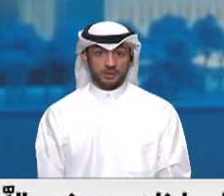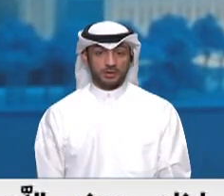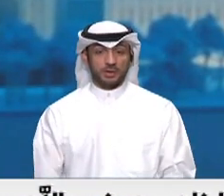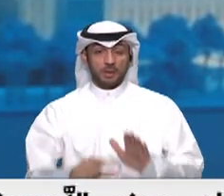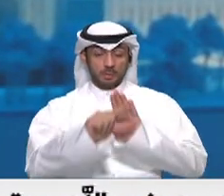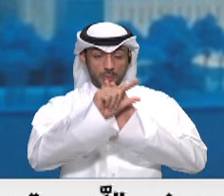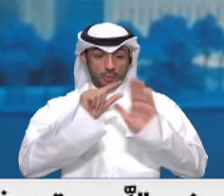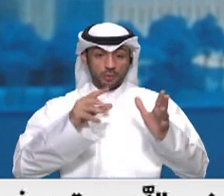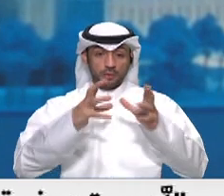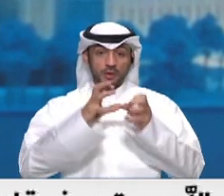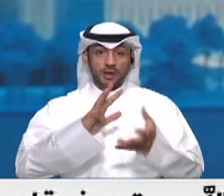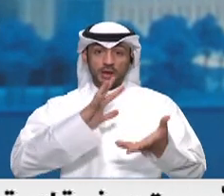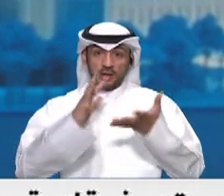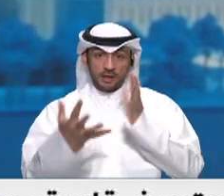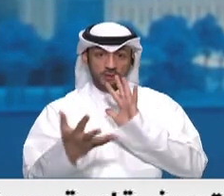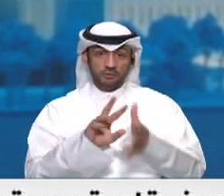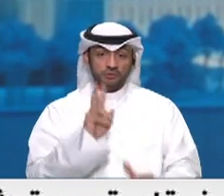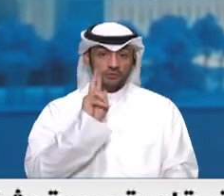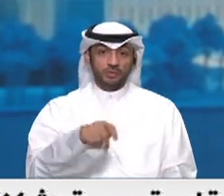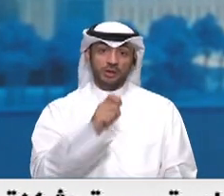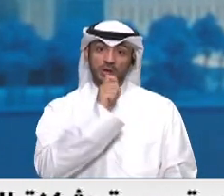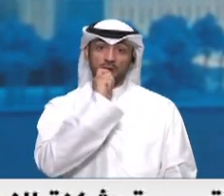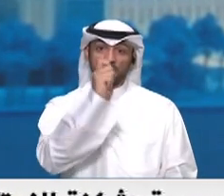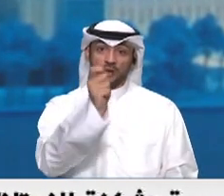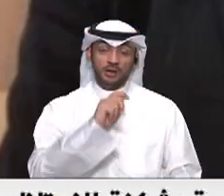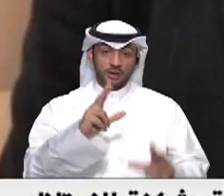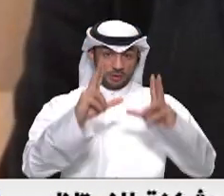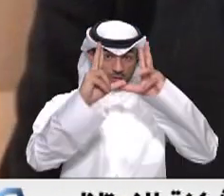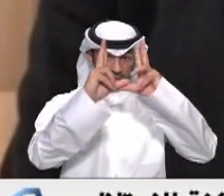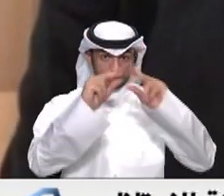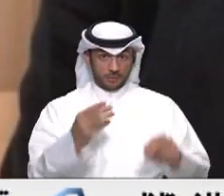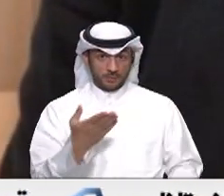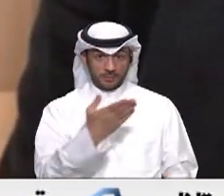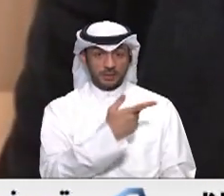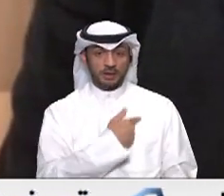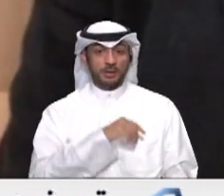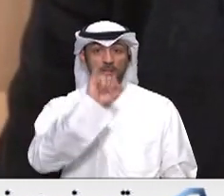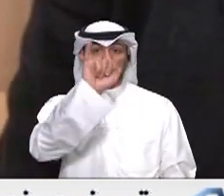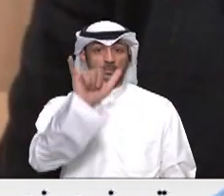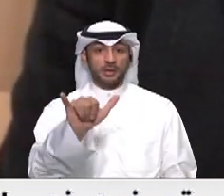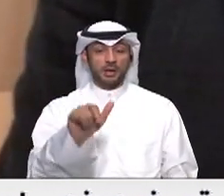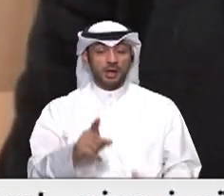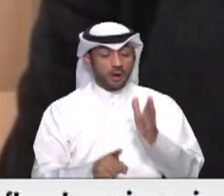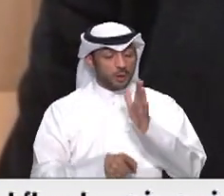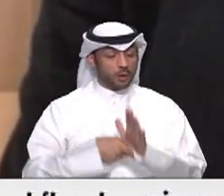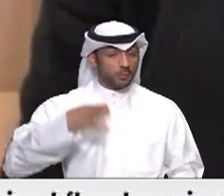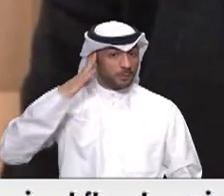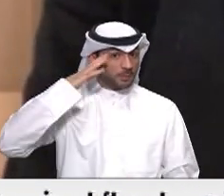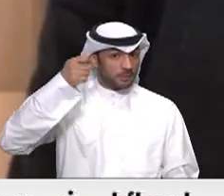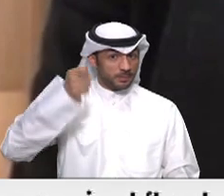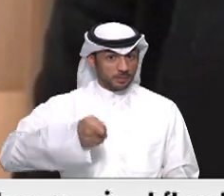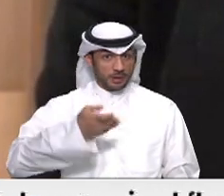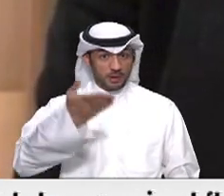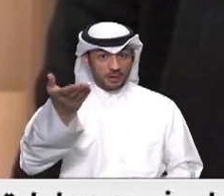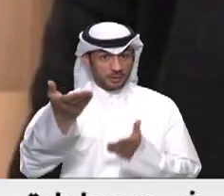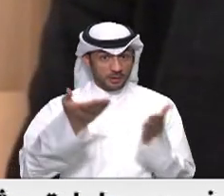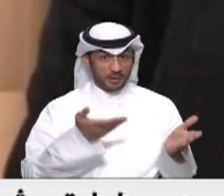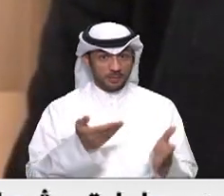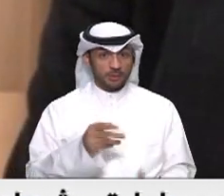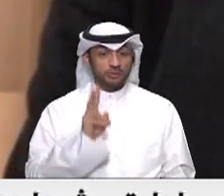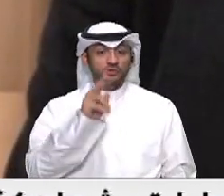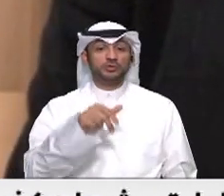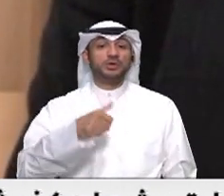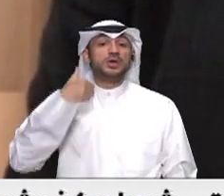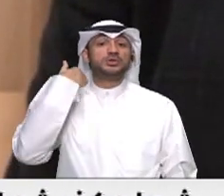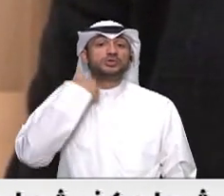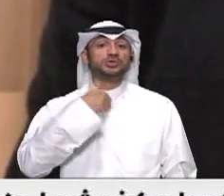ولمزيد من المتابعة تنضم إلينا من بيروت مراسلة قناة الأخبار مي فرحات. مي، أهلا ومرحبا بك معنا. ما جديد